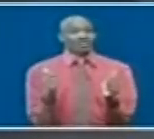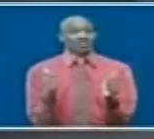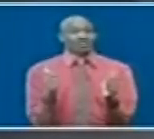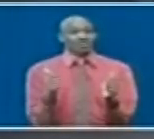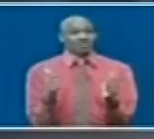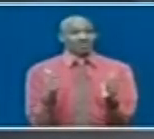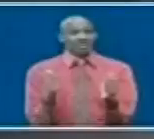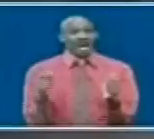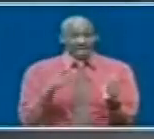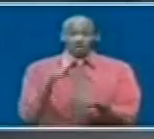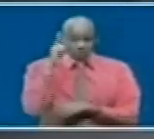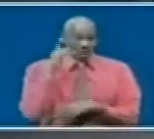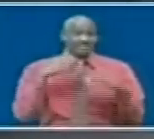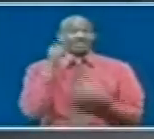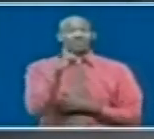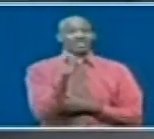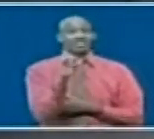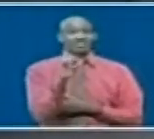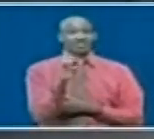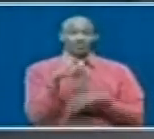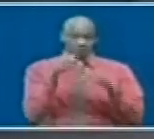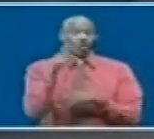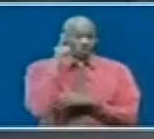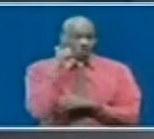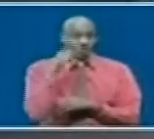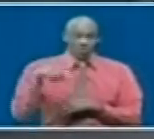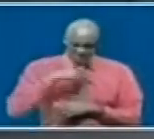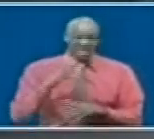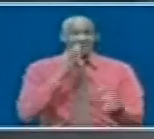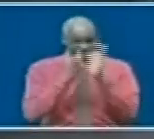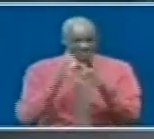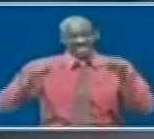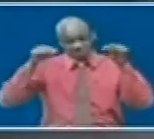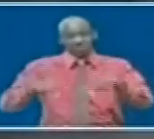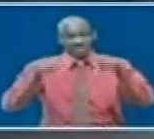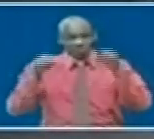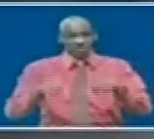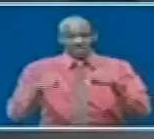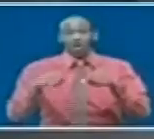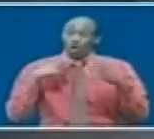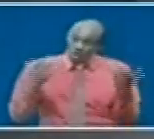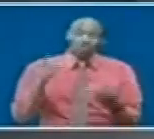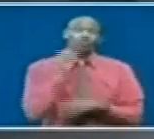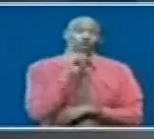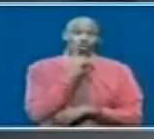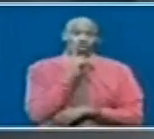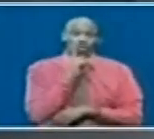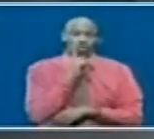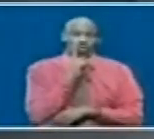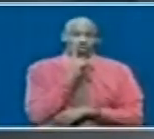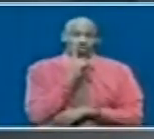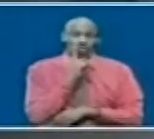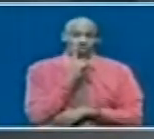as required by the law, we are prepared even today or tomorrow to